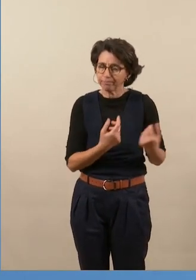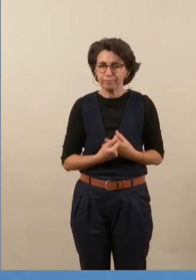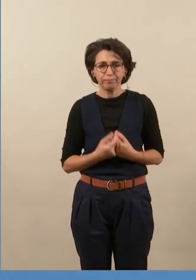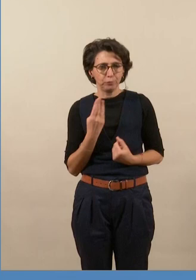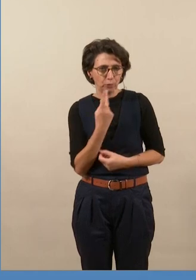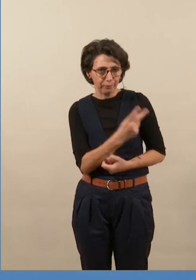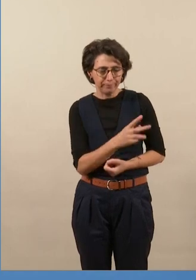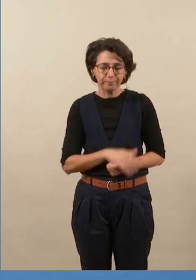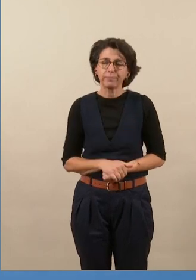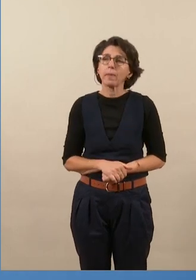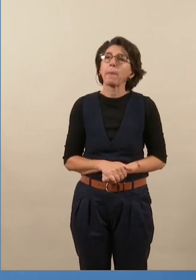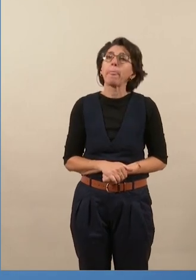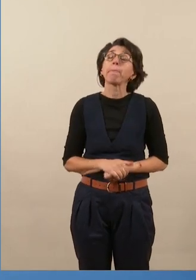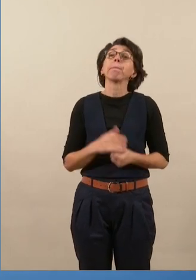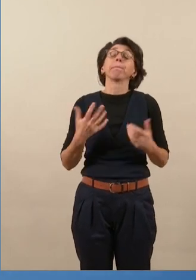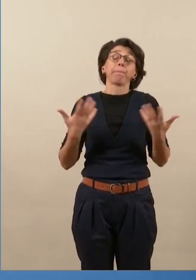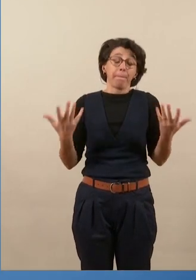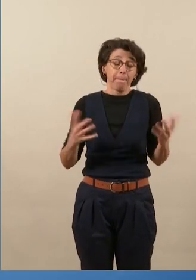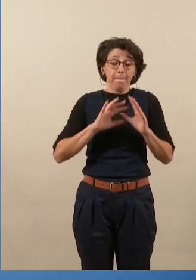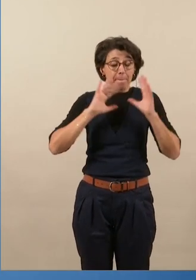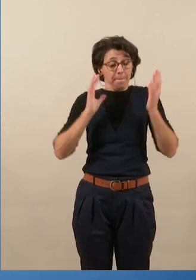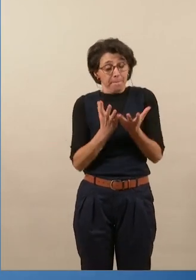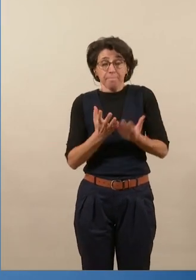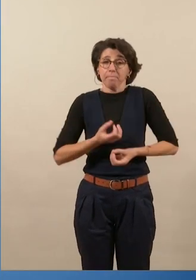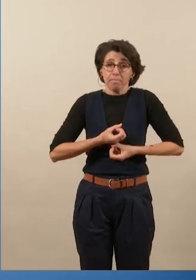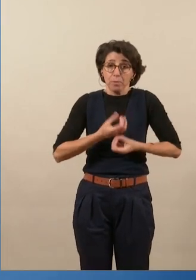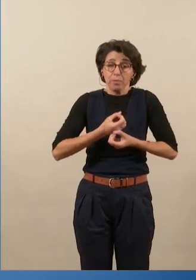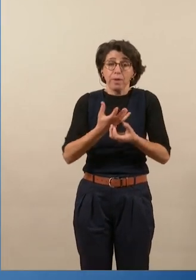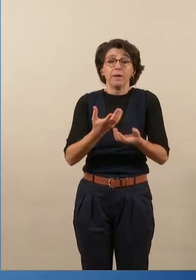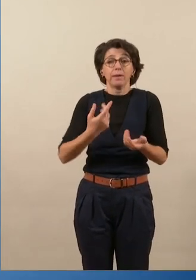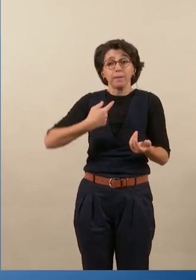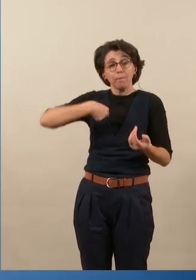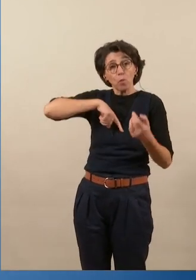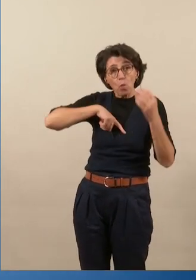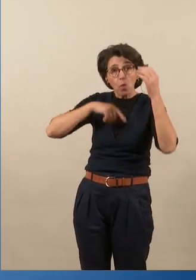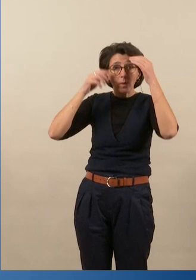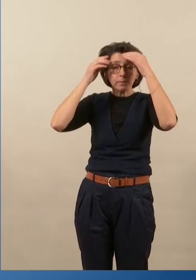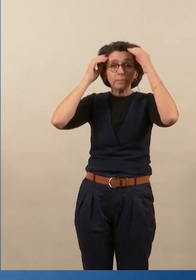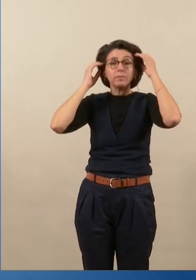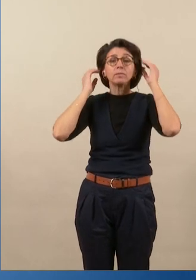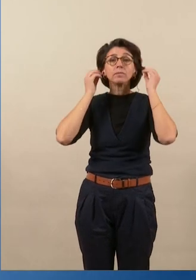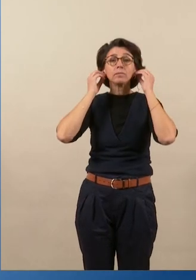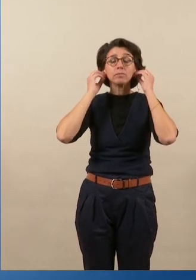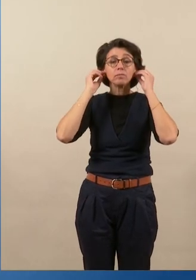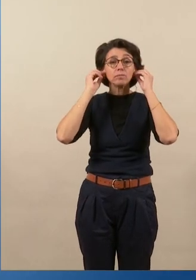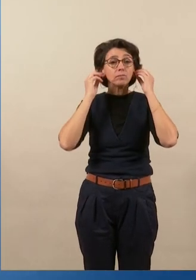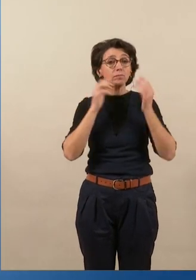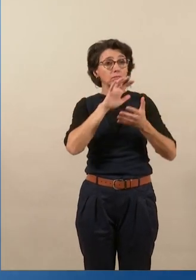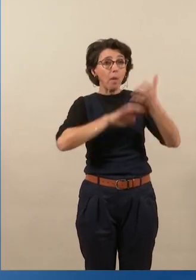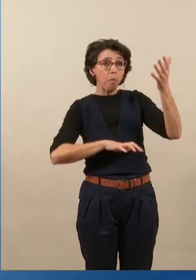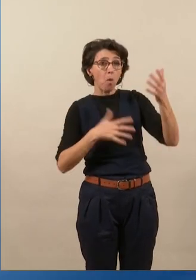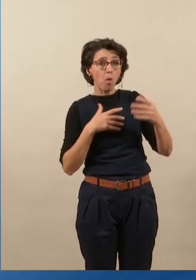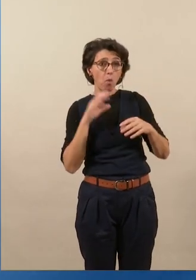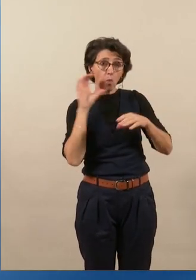commune après avoir dit tout ça faut faut bien qu'on s'entende nous on est le rapport on le on le on le remet pas en cause on est